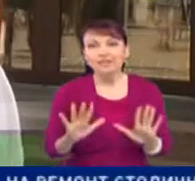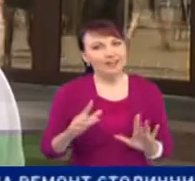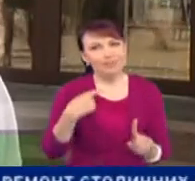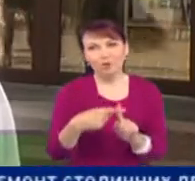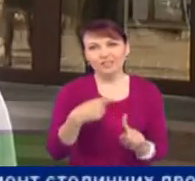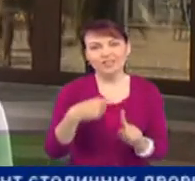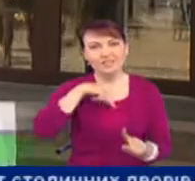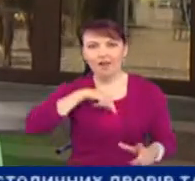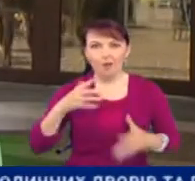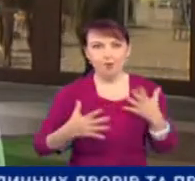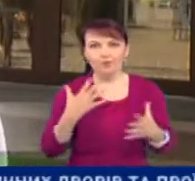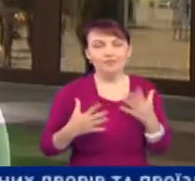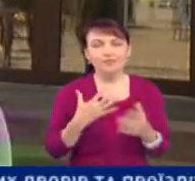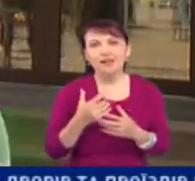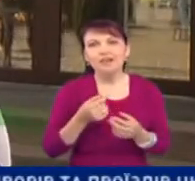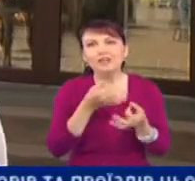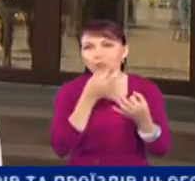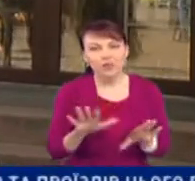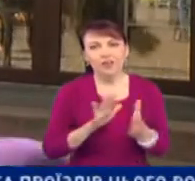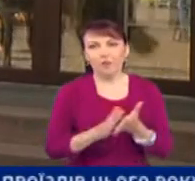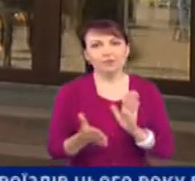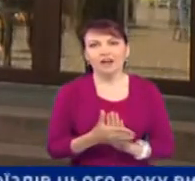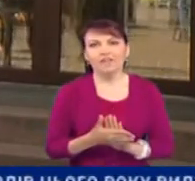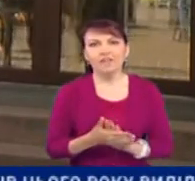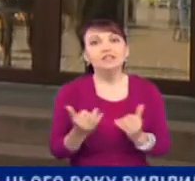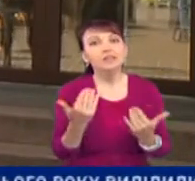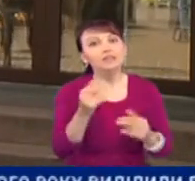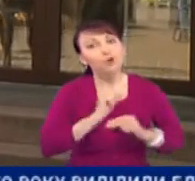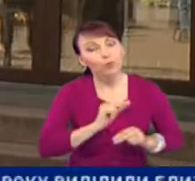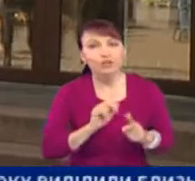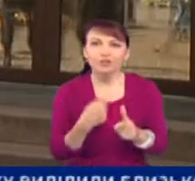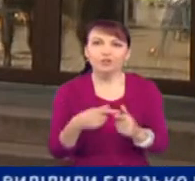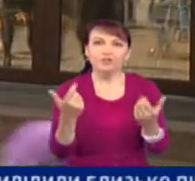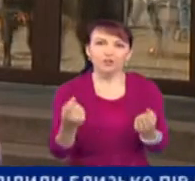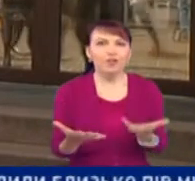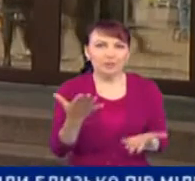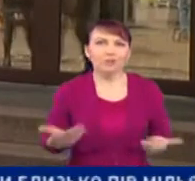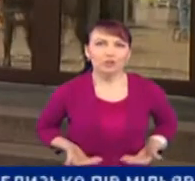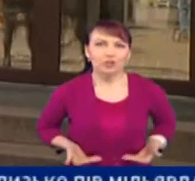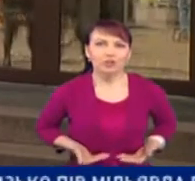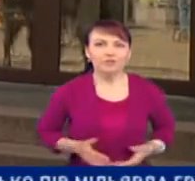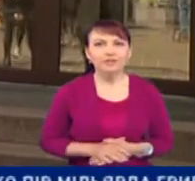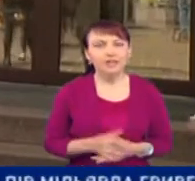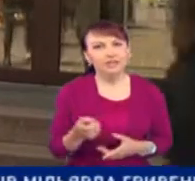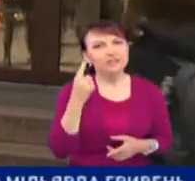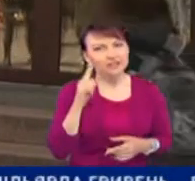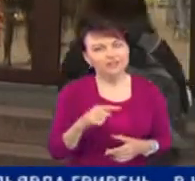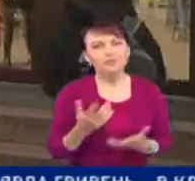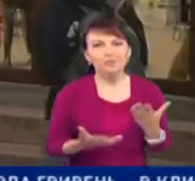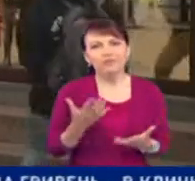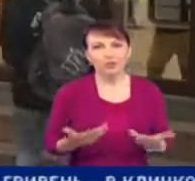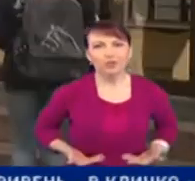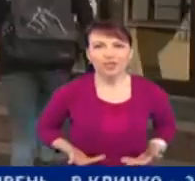позитивні емоції за будь-яких обставин. Це для вас робота чи все ж таки це вже, напевно, життя? Ви знаєте, напевно,